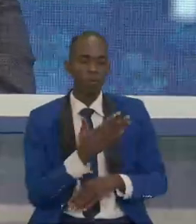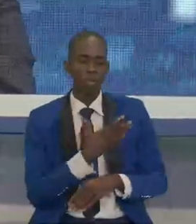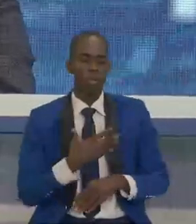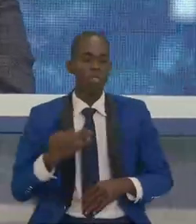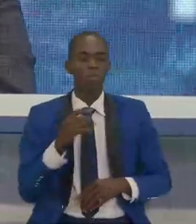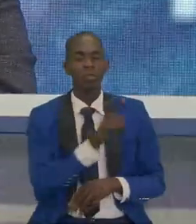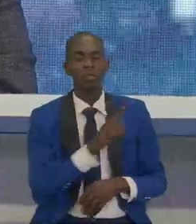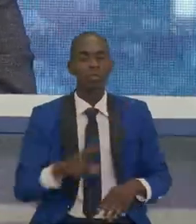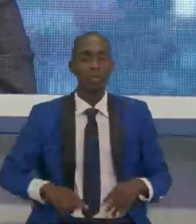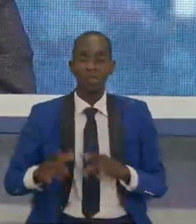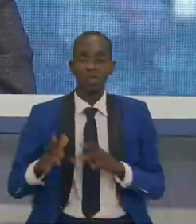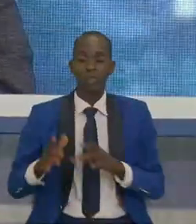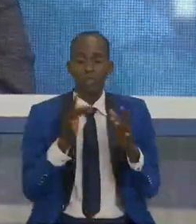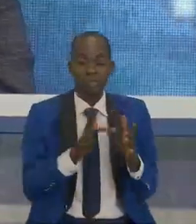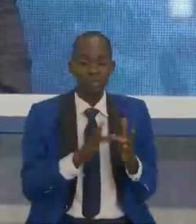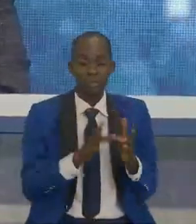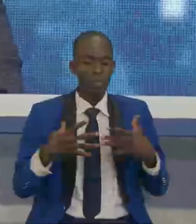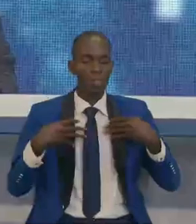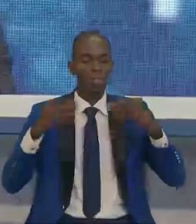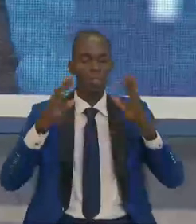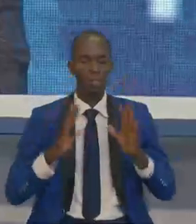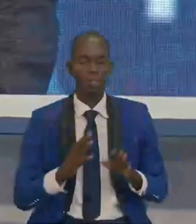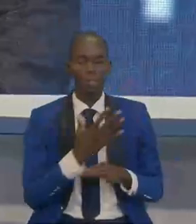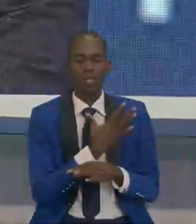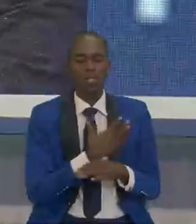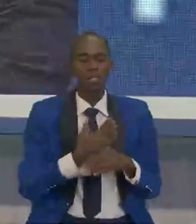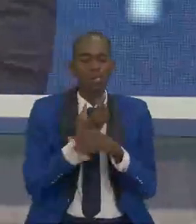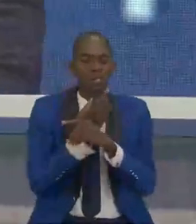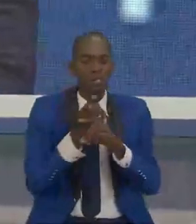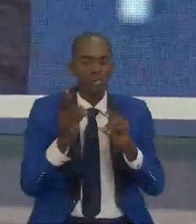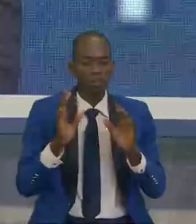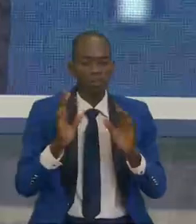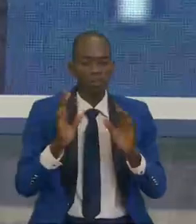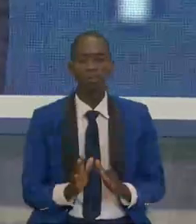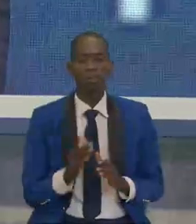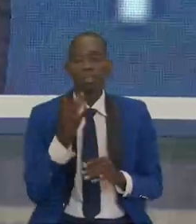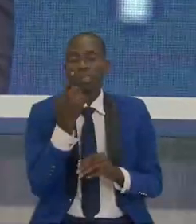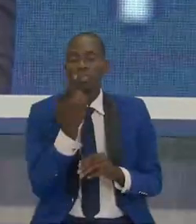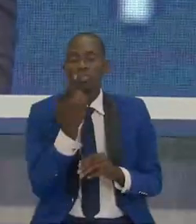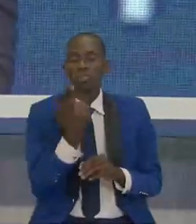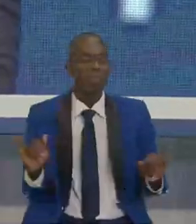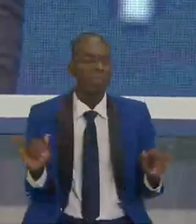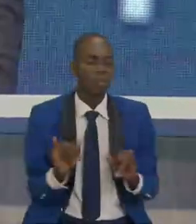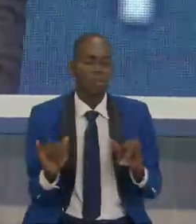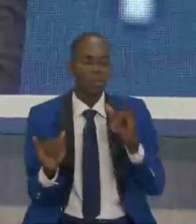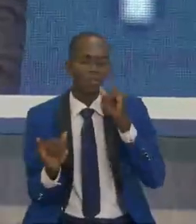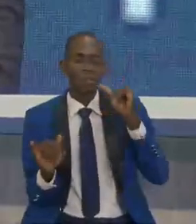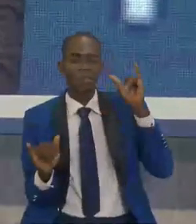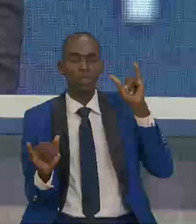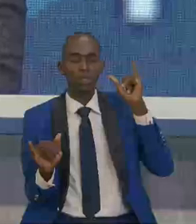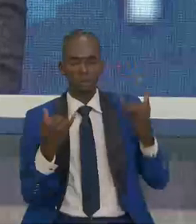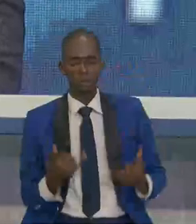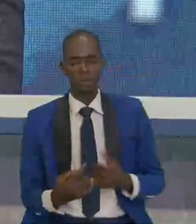en génération, tu es Jésus, Jésus Seigneur et Sauveur, Jésus le guérisseur et